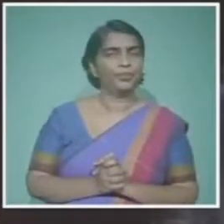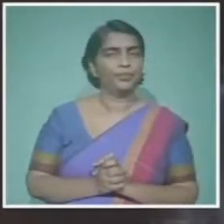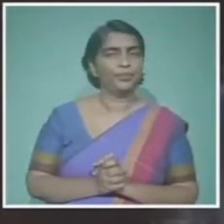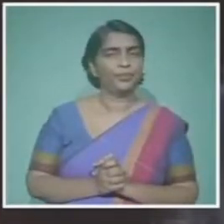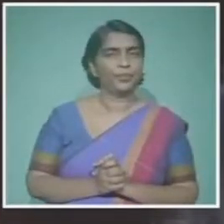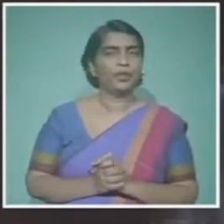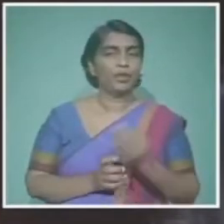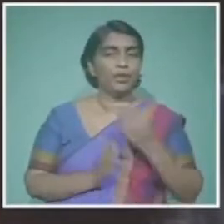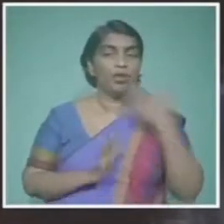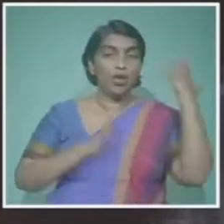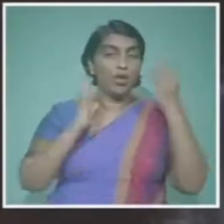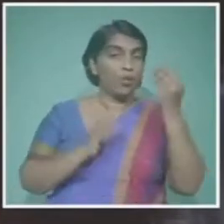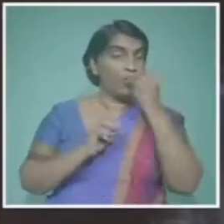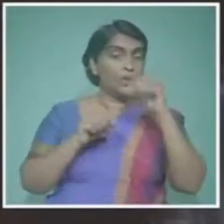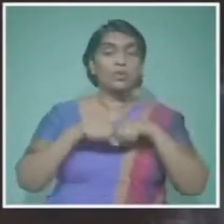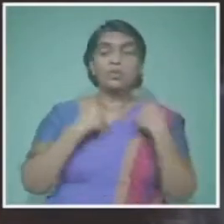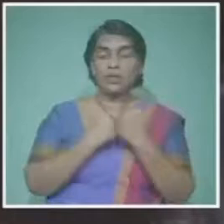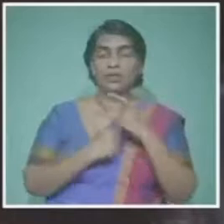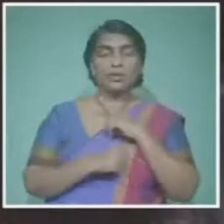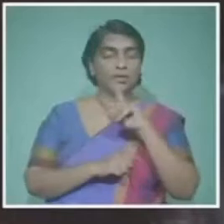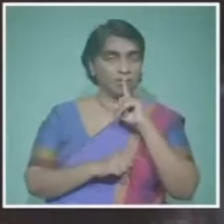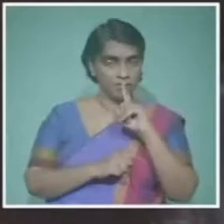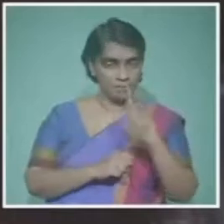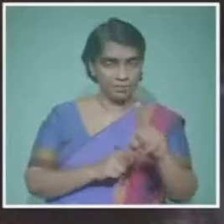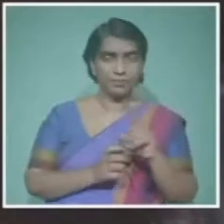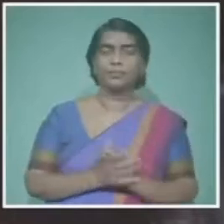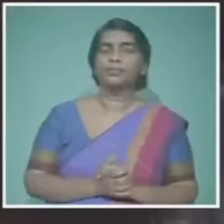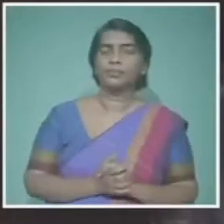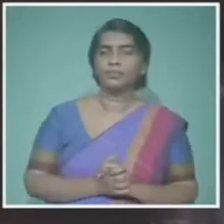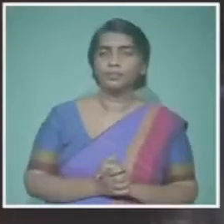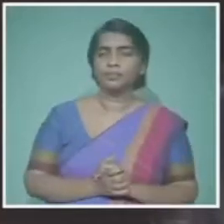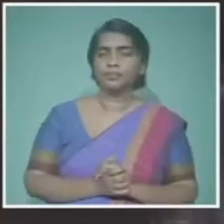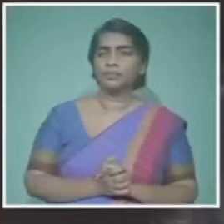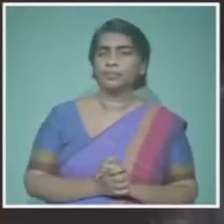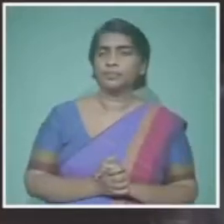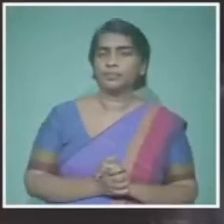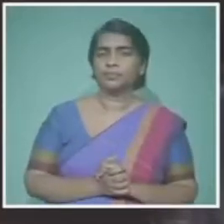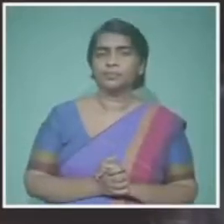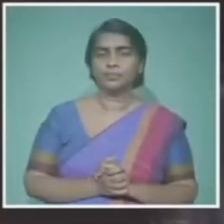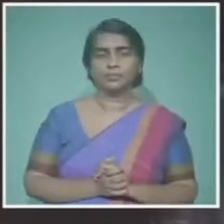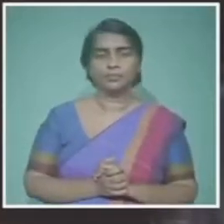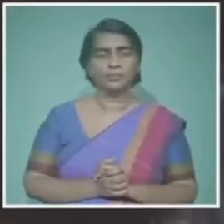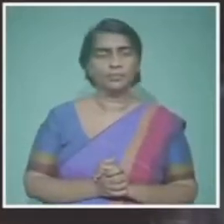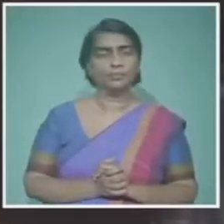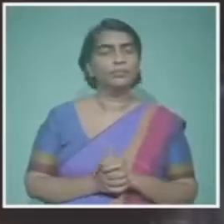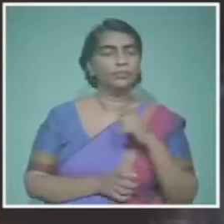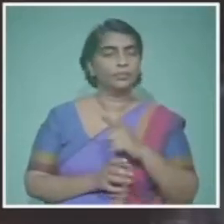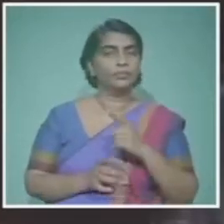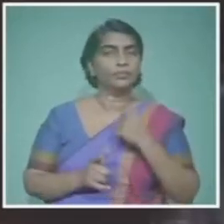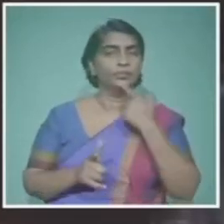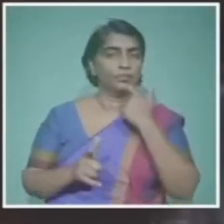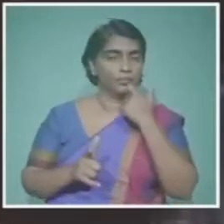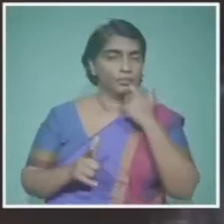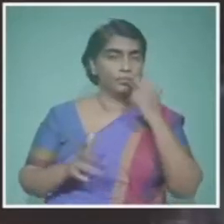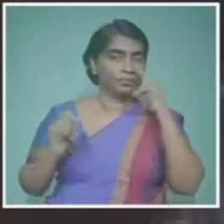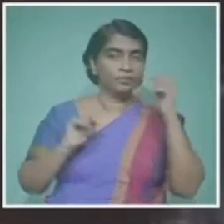ෆුඩ් ඇන් ඇග්‍රිකල්චර් ඕගනයිසේෂන් කියනවා කියනවා ද හයෙස්ට් ලෙවල් ඔෆ් ඇකියුට් ෆුඩ් ඉන්සෙකියුරිටි ඉන් දිස් ඉන් ද ස්ටේට් සෙක්ටර් අමොන් ද ෆීමේල්